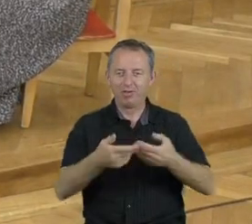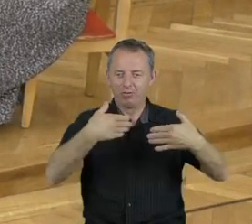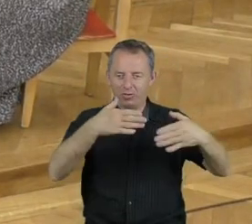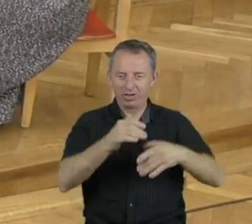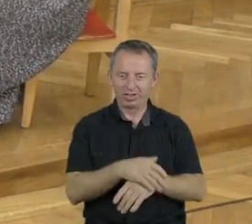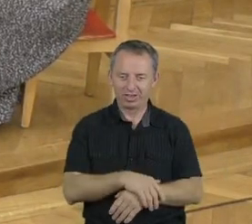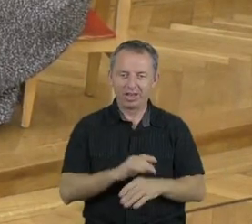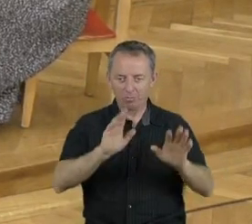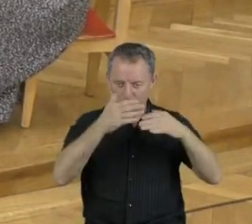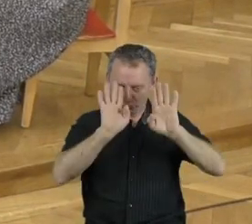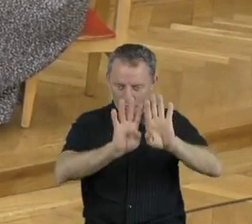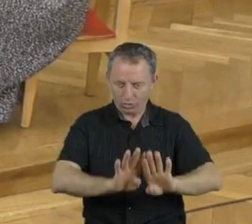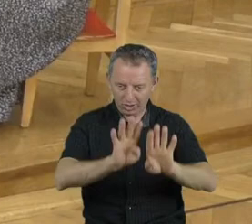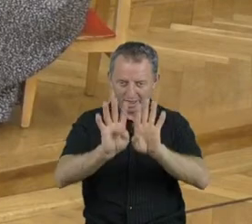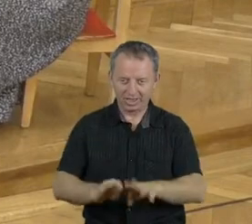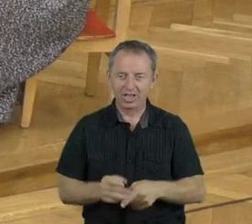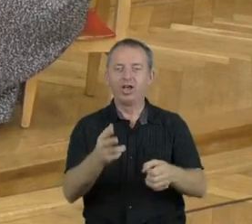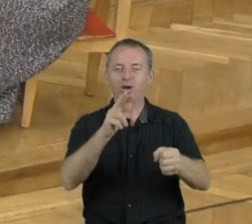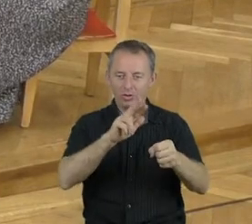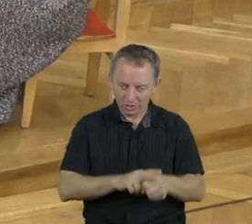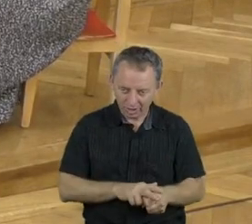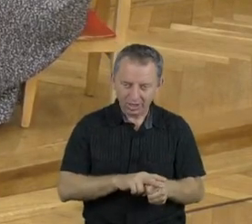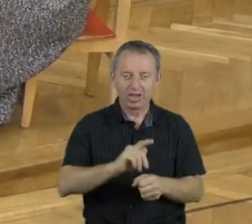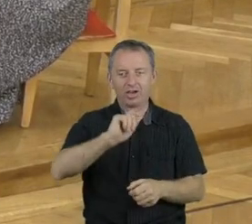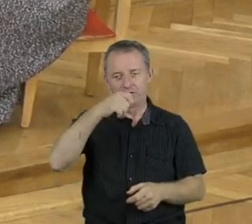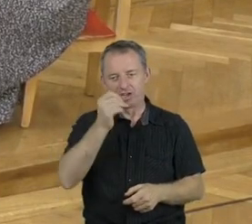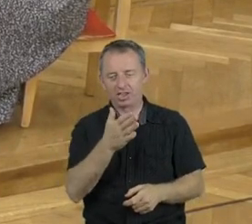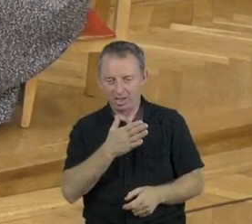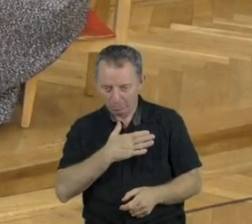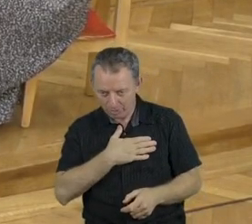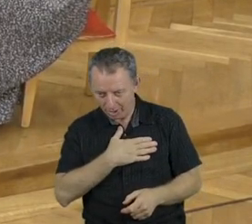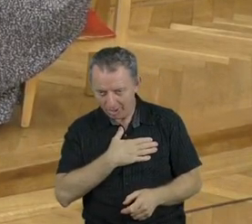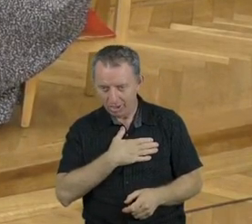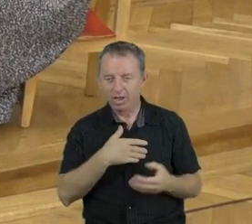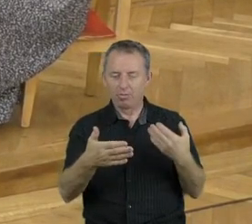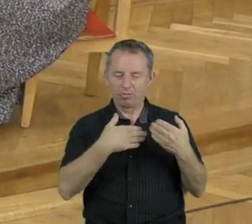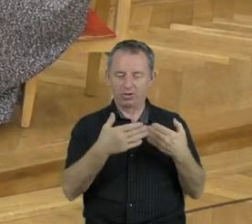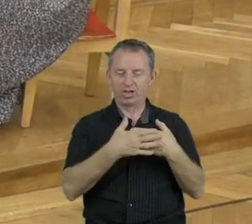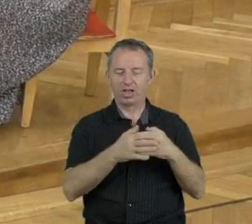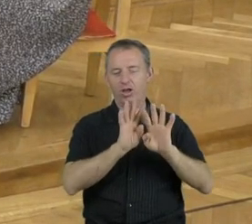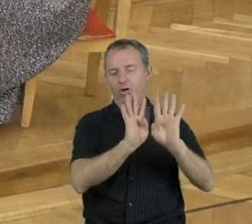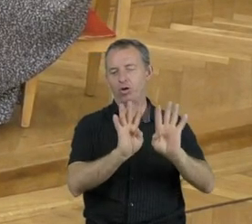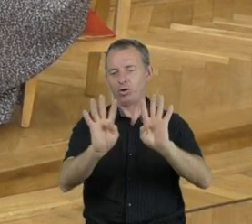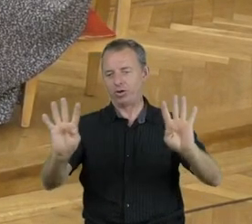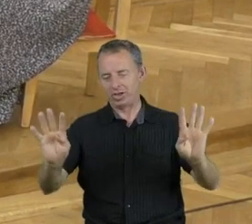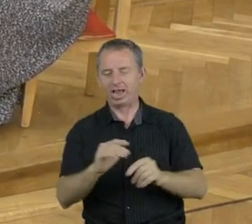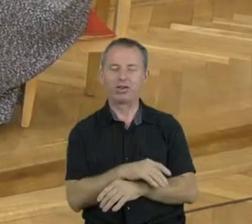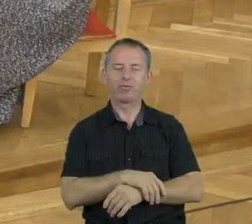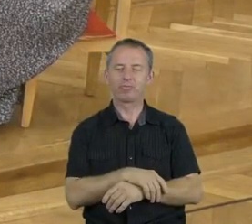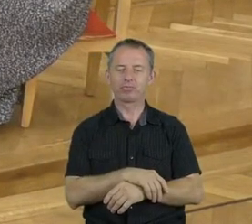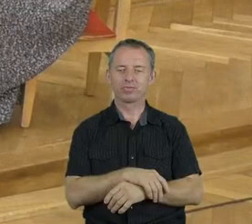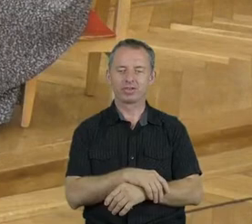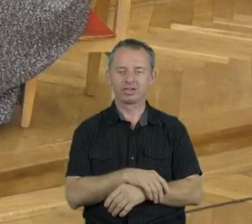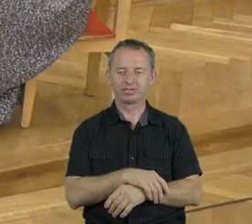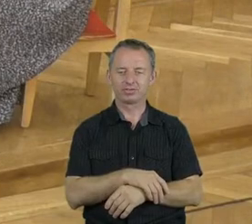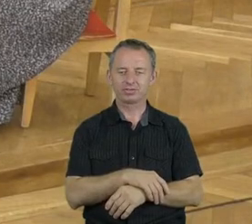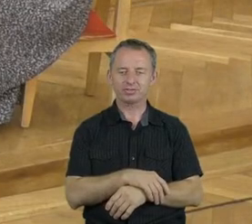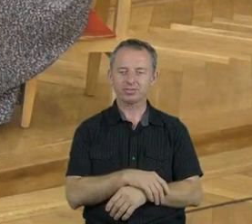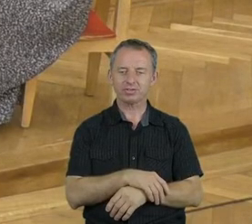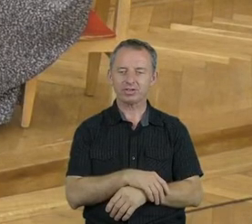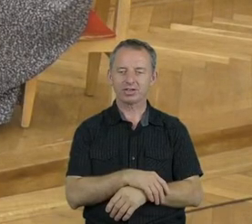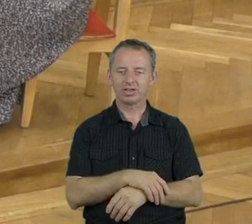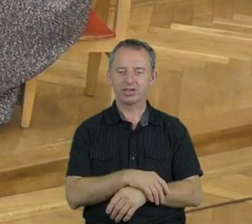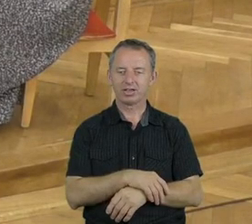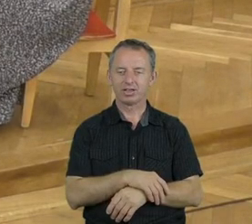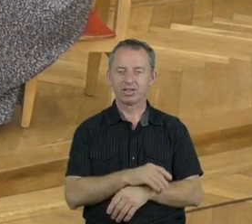taki płotek, który dziadek miał przy swoim ogrodzeniu. No i spał w